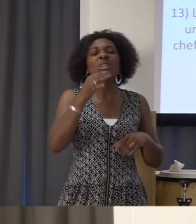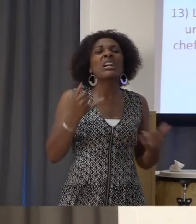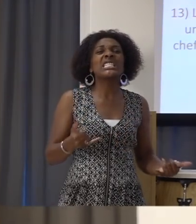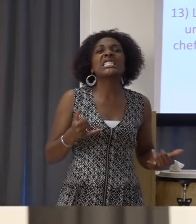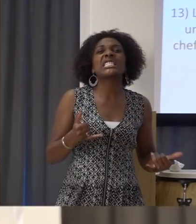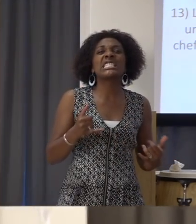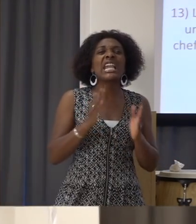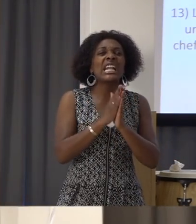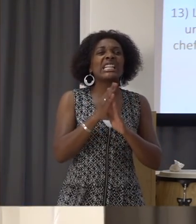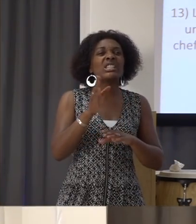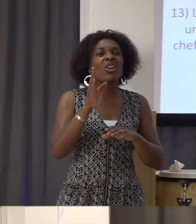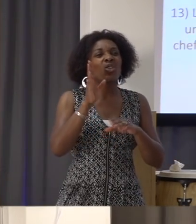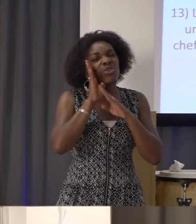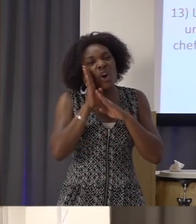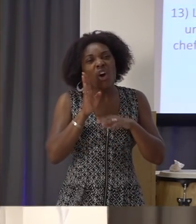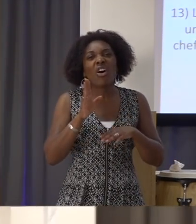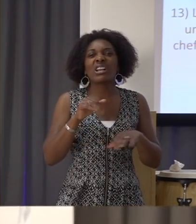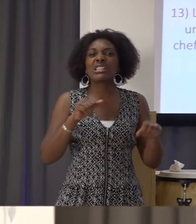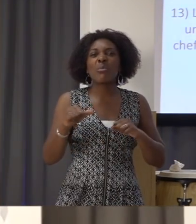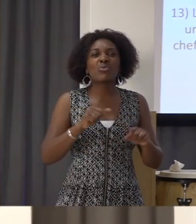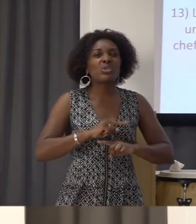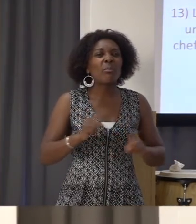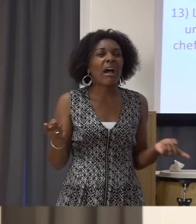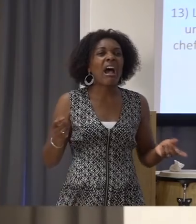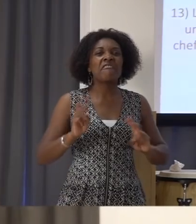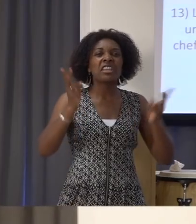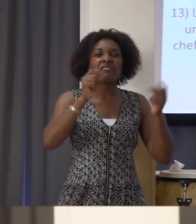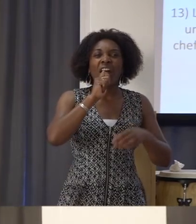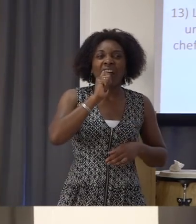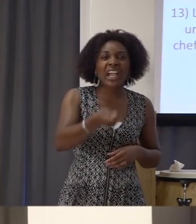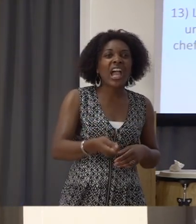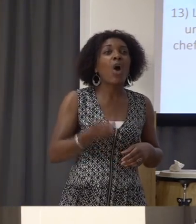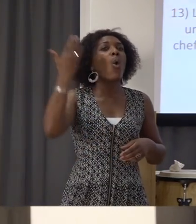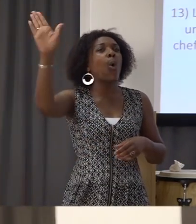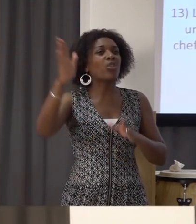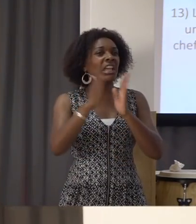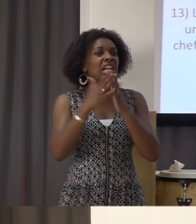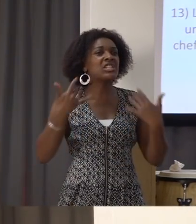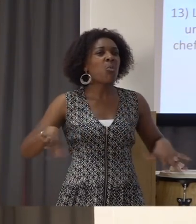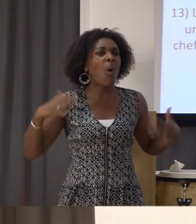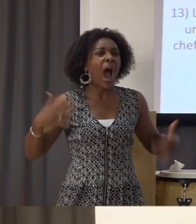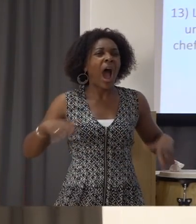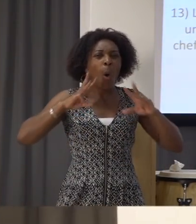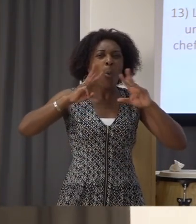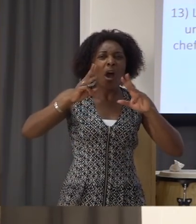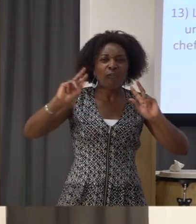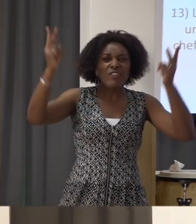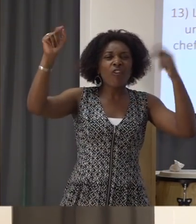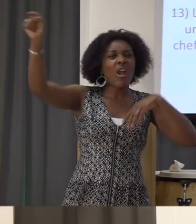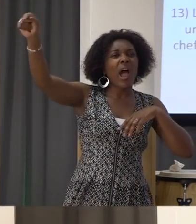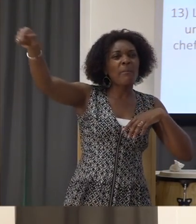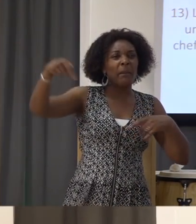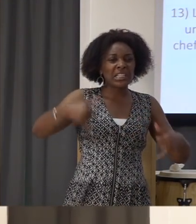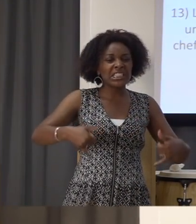rien. Ici, rien ne bouge. Ah ouais, quand tu vas là-bas, ils sont chauds, il y a le feu. Mais